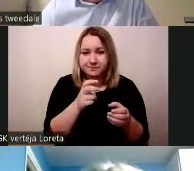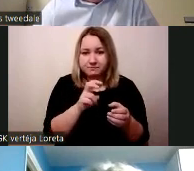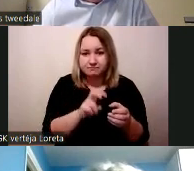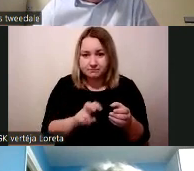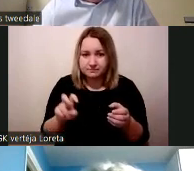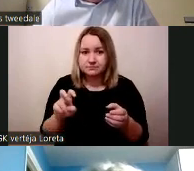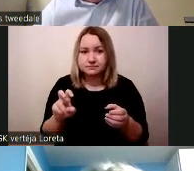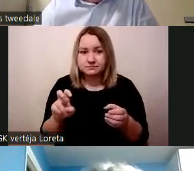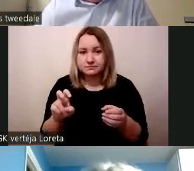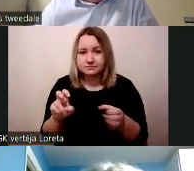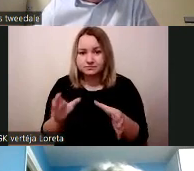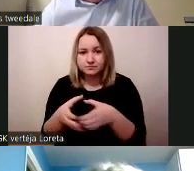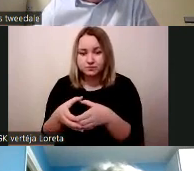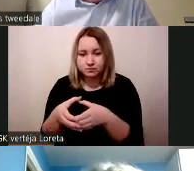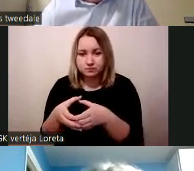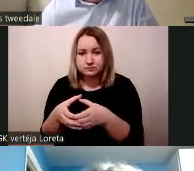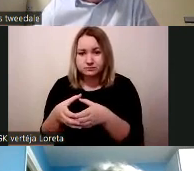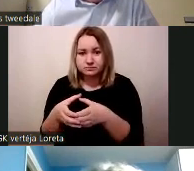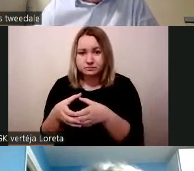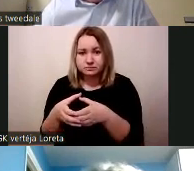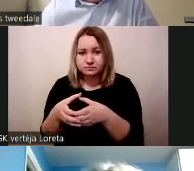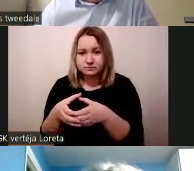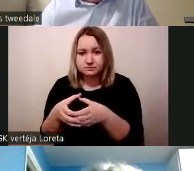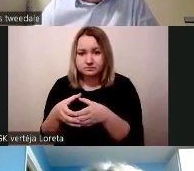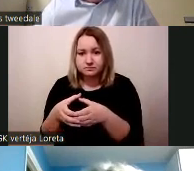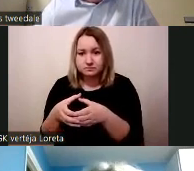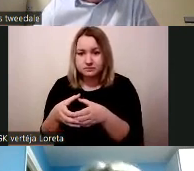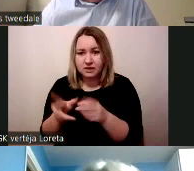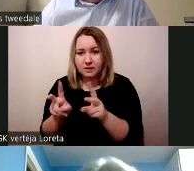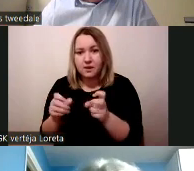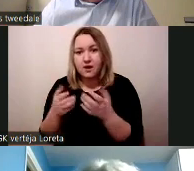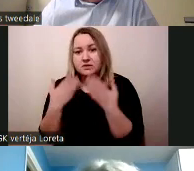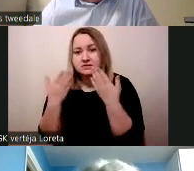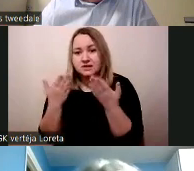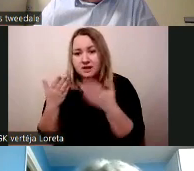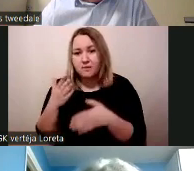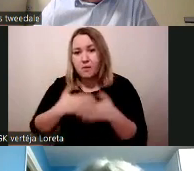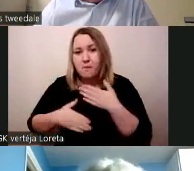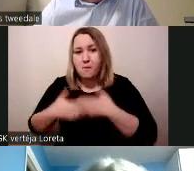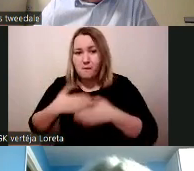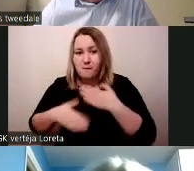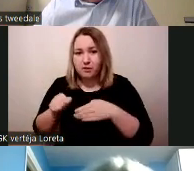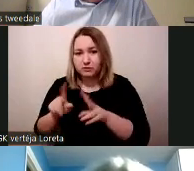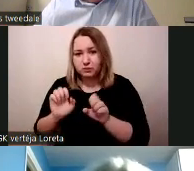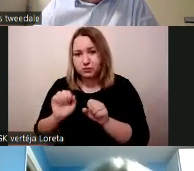skaitimą malonumui.